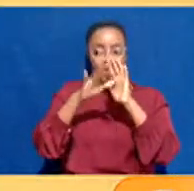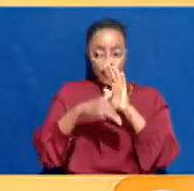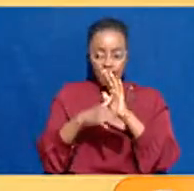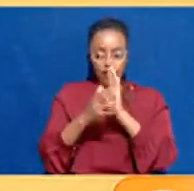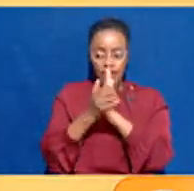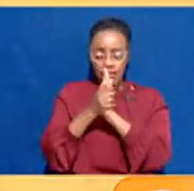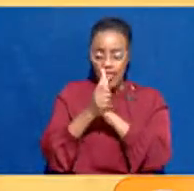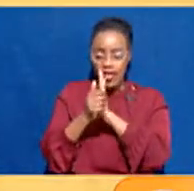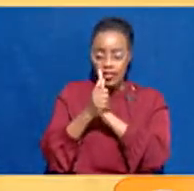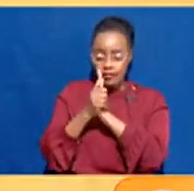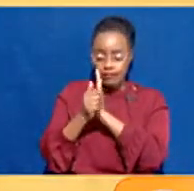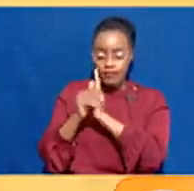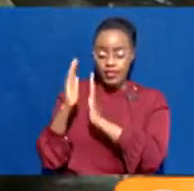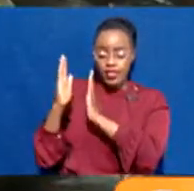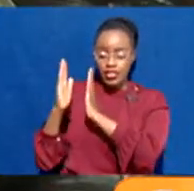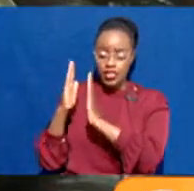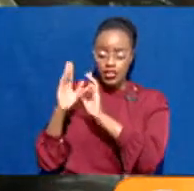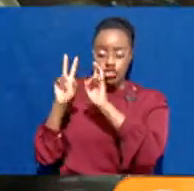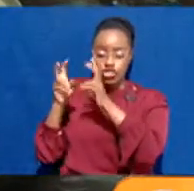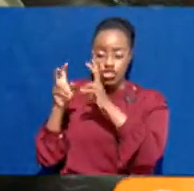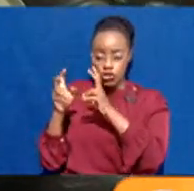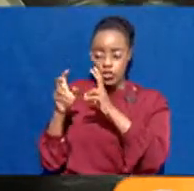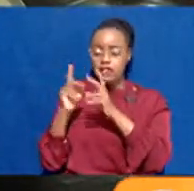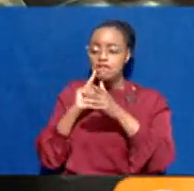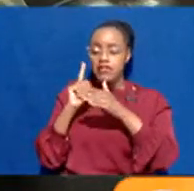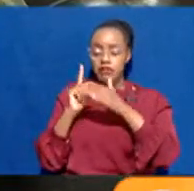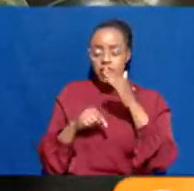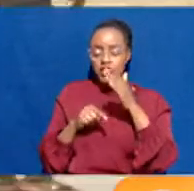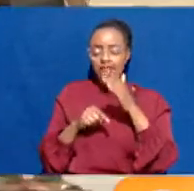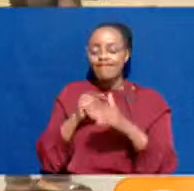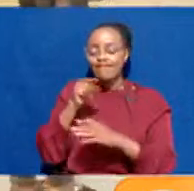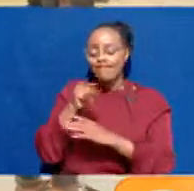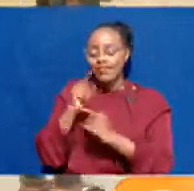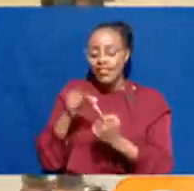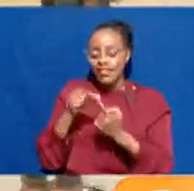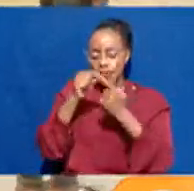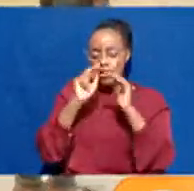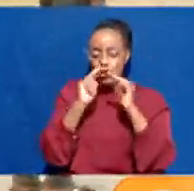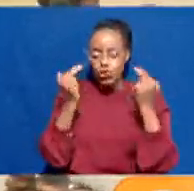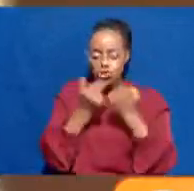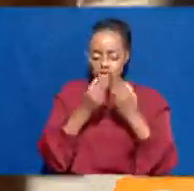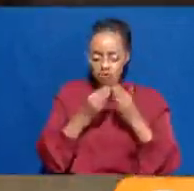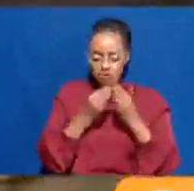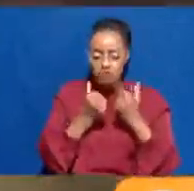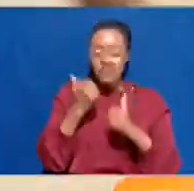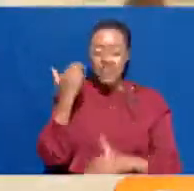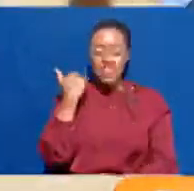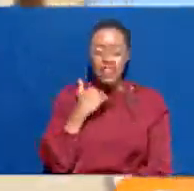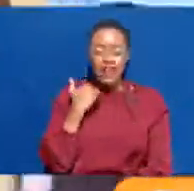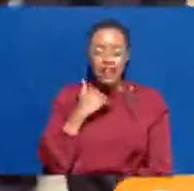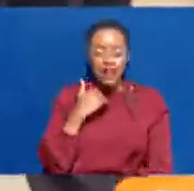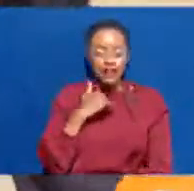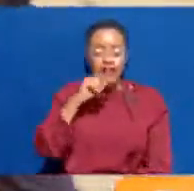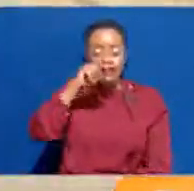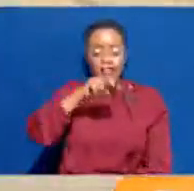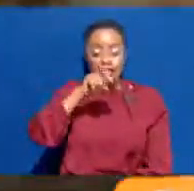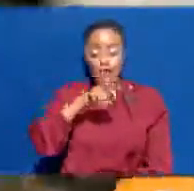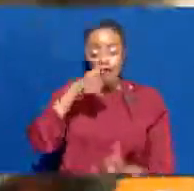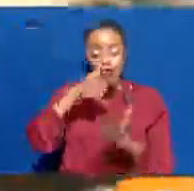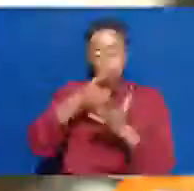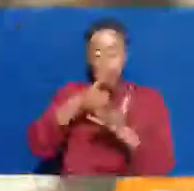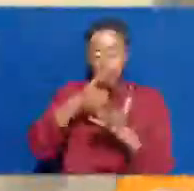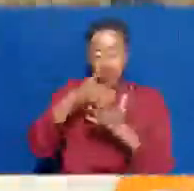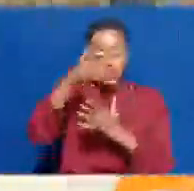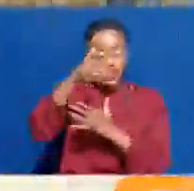Wataalam wa maswala ya usalama wameona kwamba vikosi maalum vya kukabiliana na uhalifu havipaswi